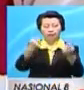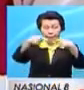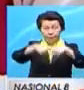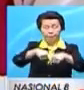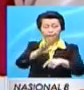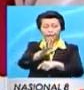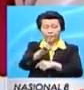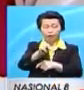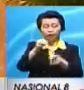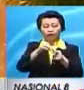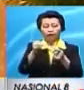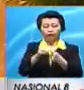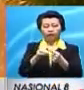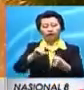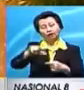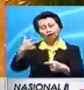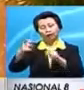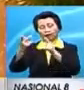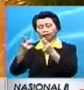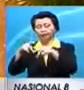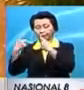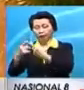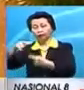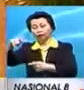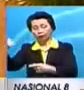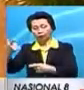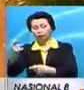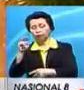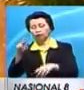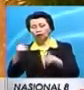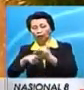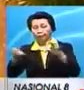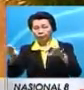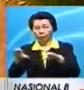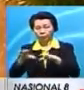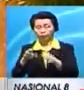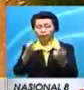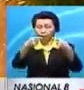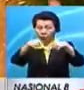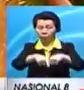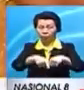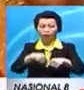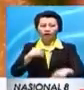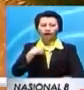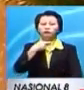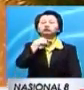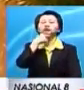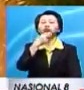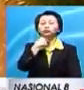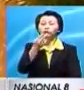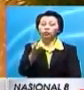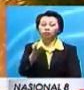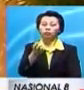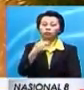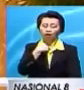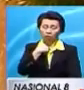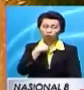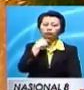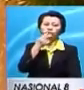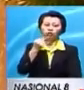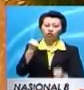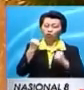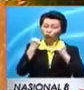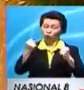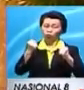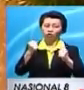Nasional ataupun parti-parti lain terhadap apa yang dilakukan oleh UMNO, ada suara yang agak